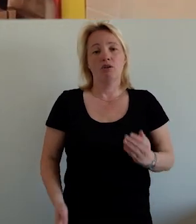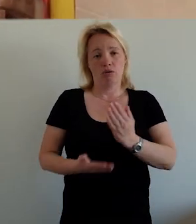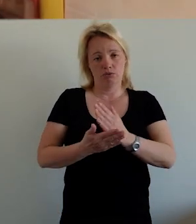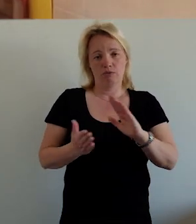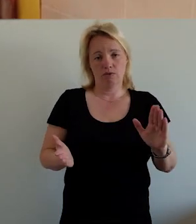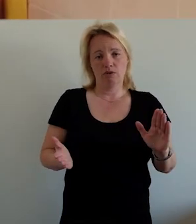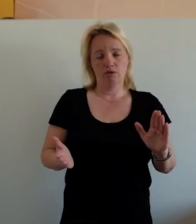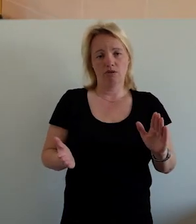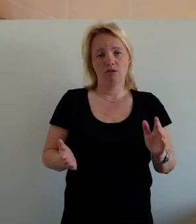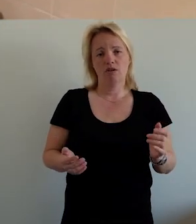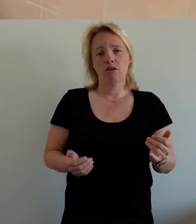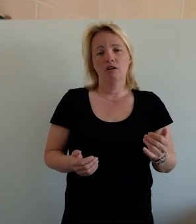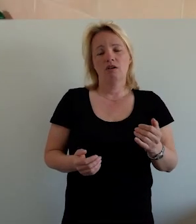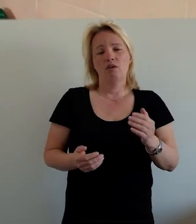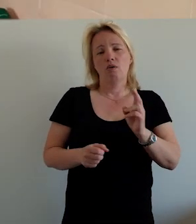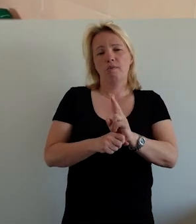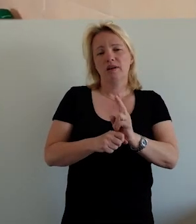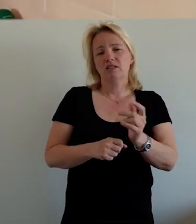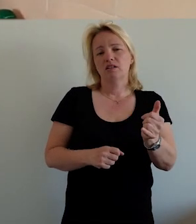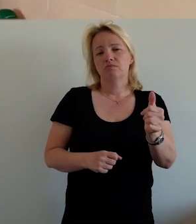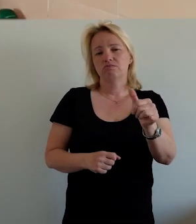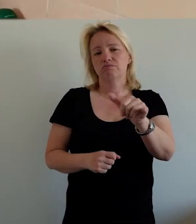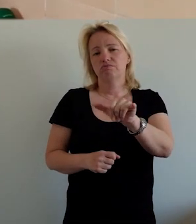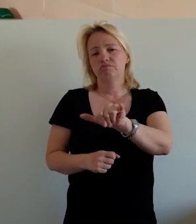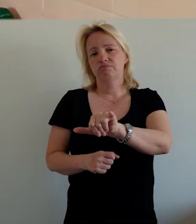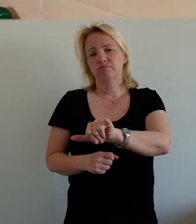Vařená vajíčka opatrně slijeme.